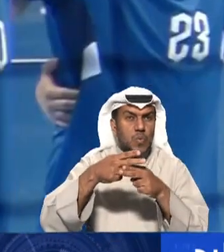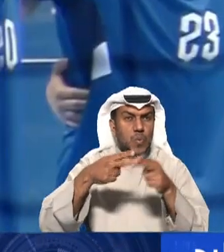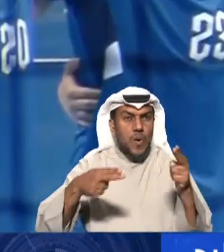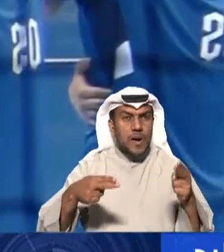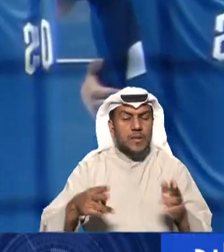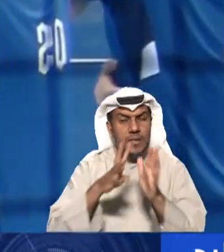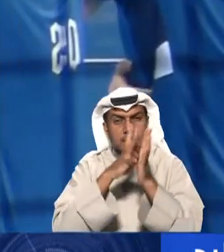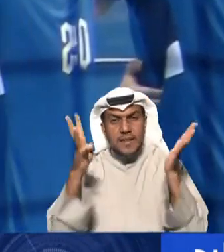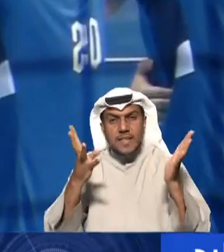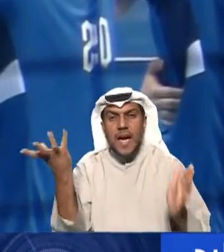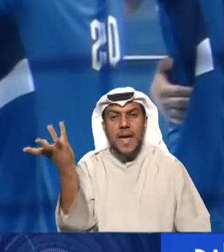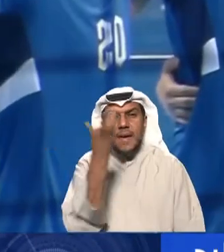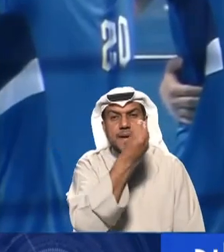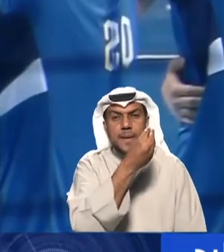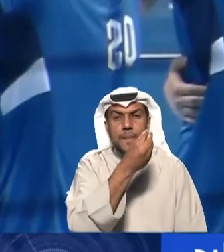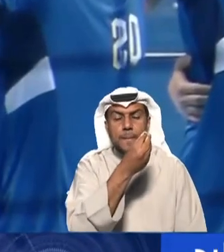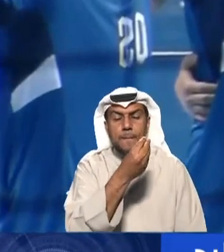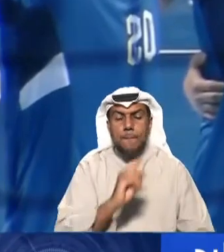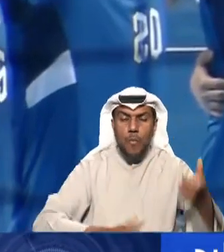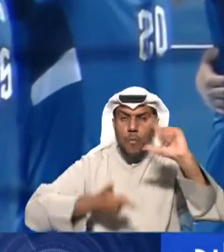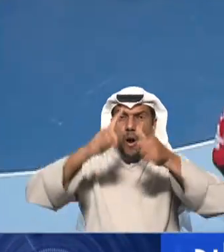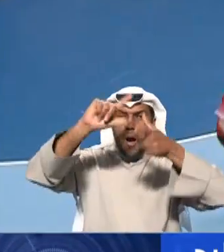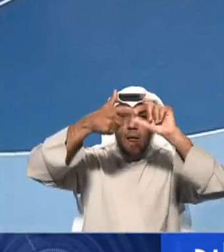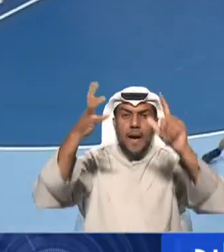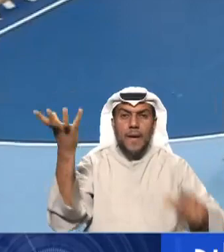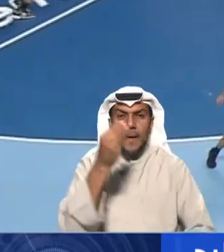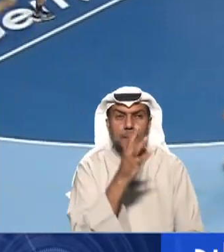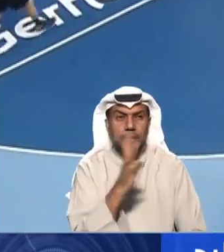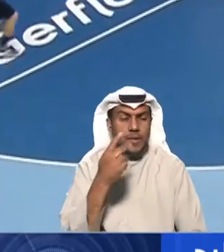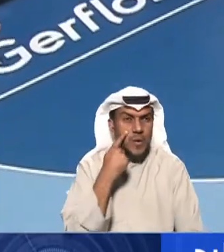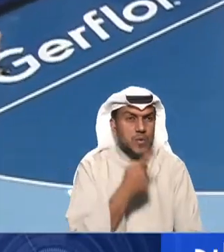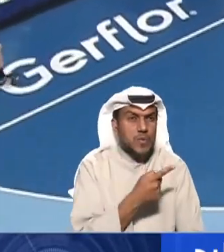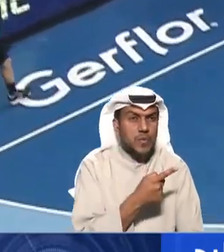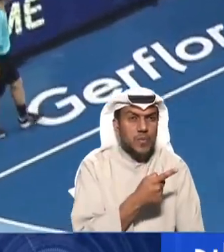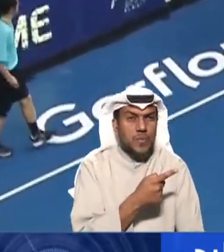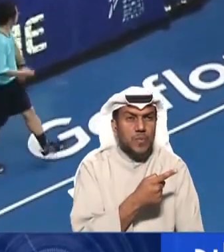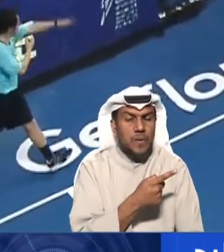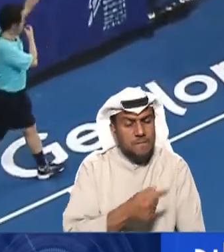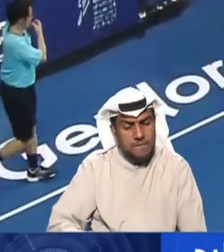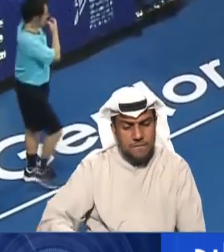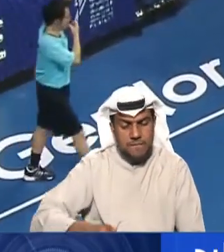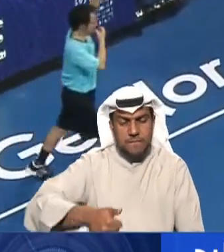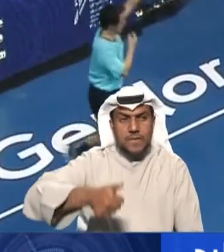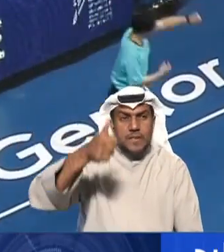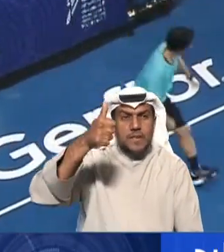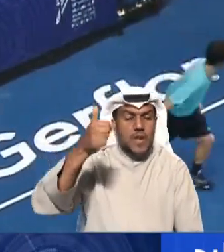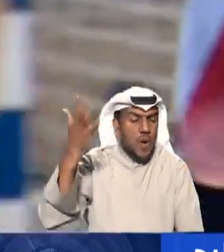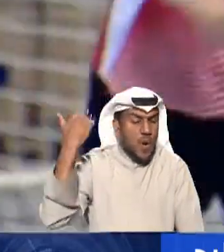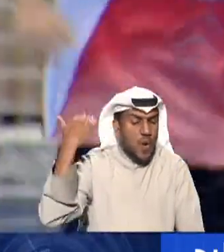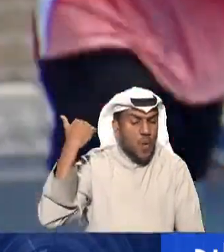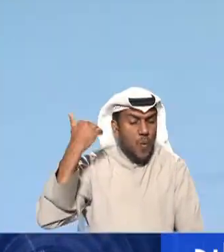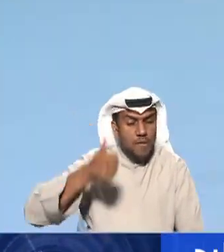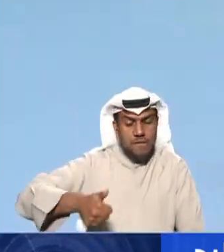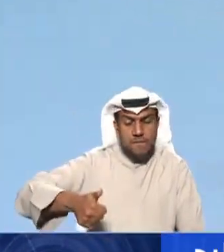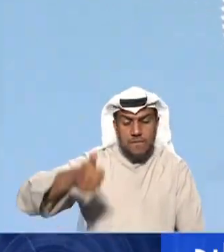ووضع قدما له في الدور الثاني، وذلك بعد أن تمكن من الفوز على منتخب هونغ كونغ بنتيجة كبيرة